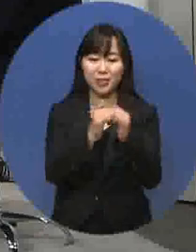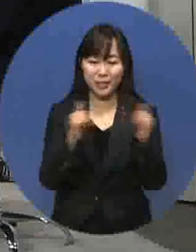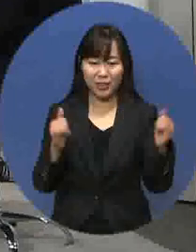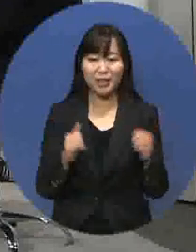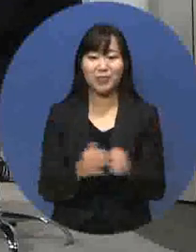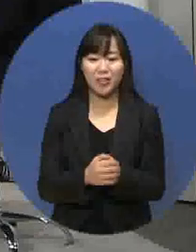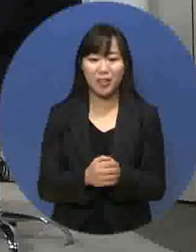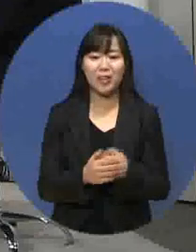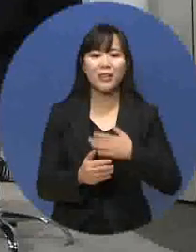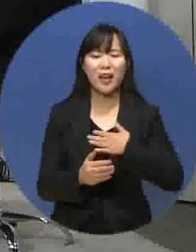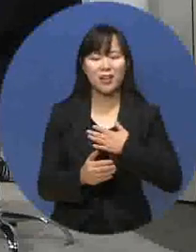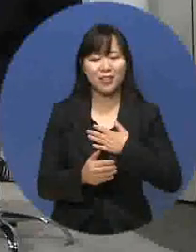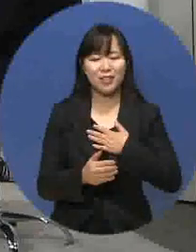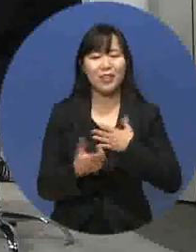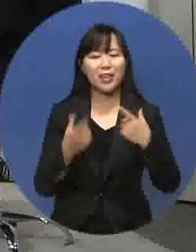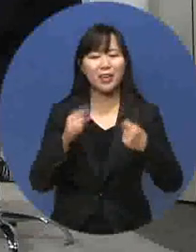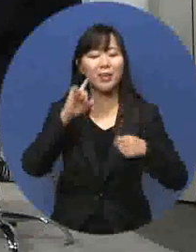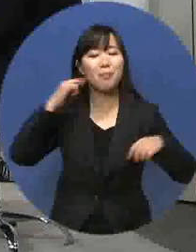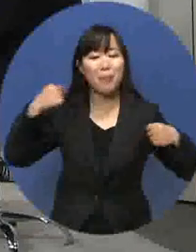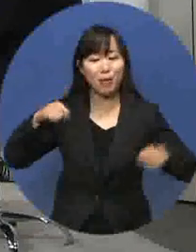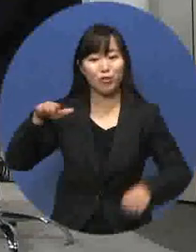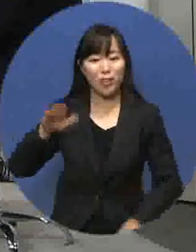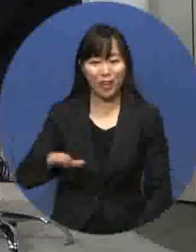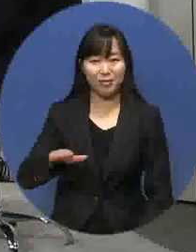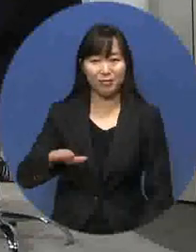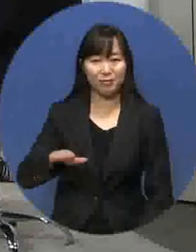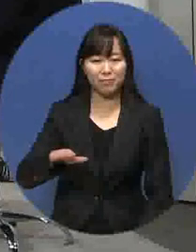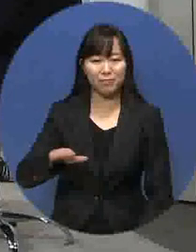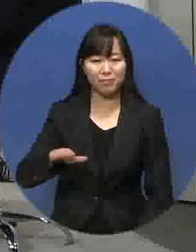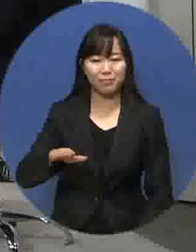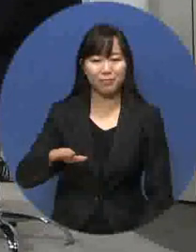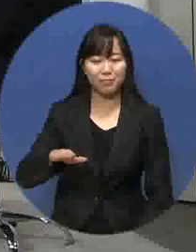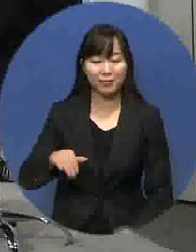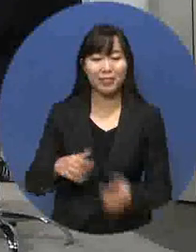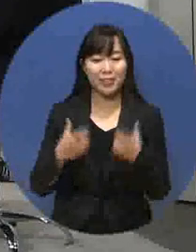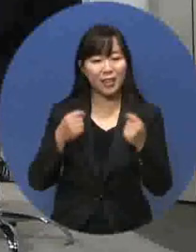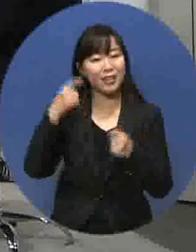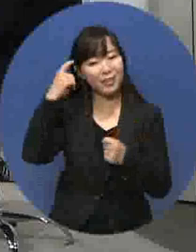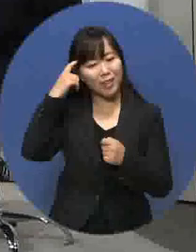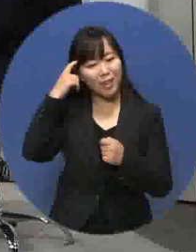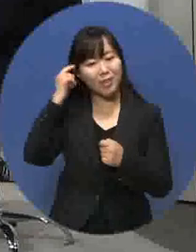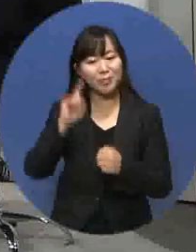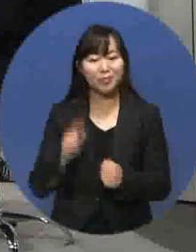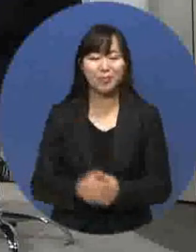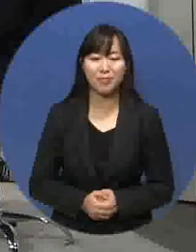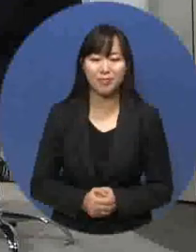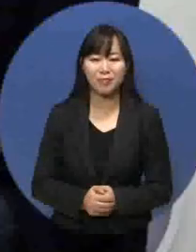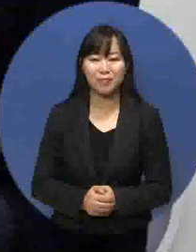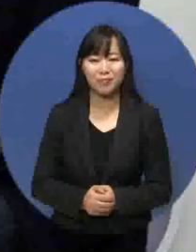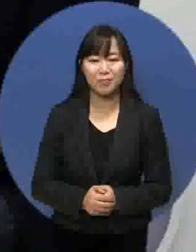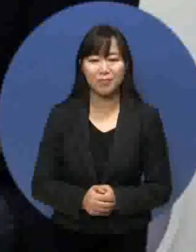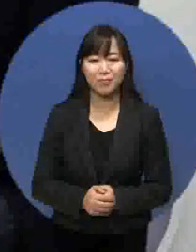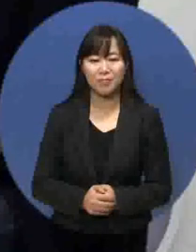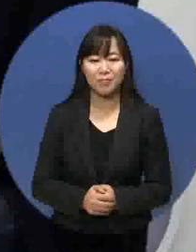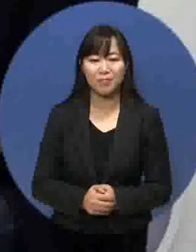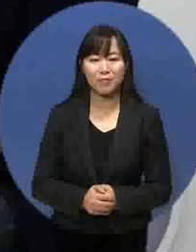대중들에게 나는 적어도 이런 배우다. 뭐 그런 생각을 해봤어요. 어떤 배우예요?